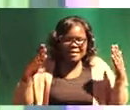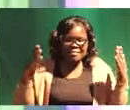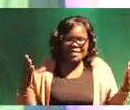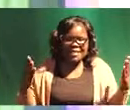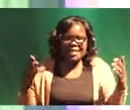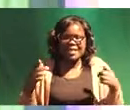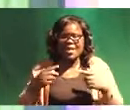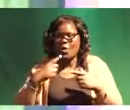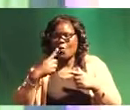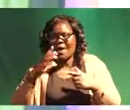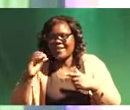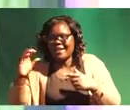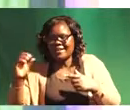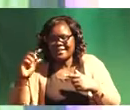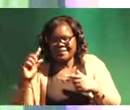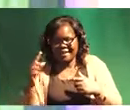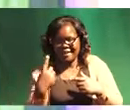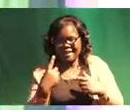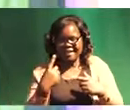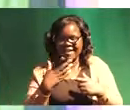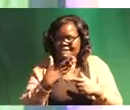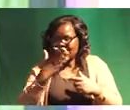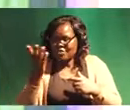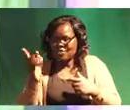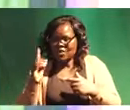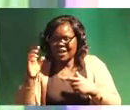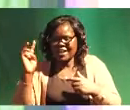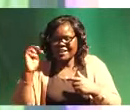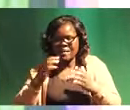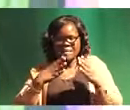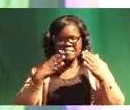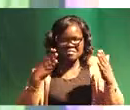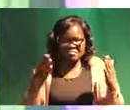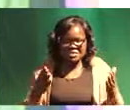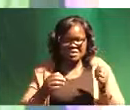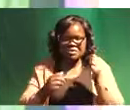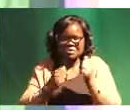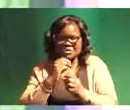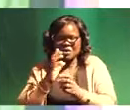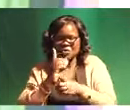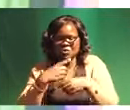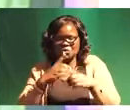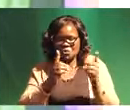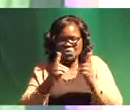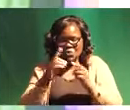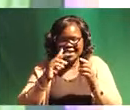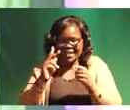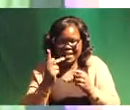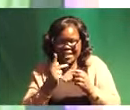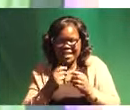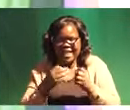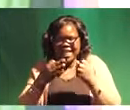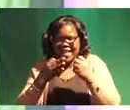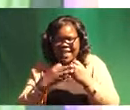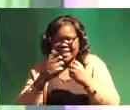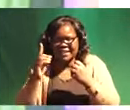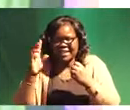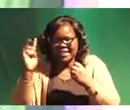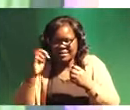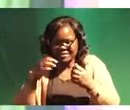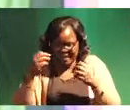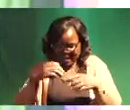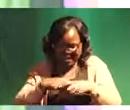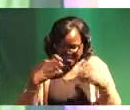karibu 100 Kenya. Kati ya hizo dams kubwa ambazo tutafanya Kenya, dams 8 ziko hapa